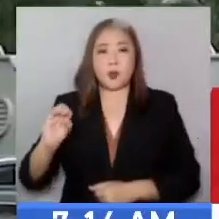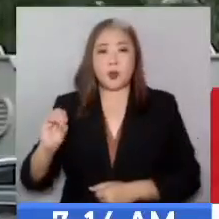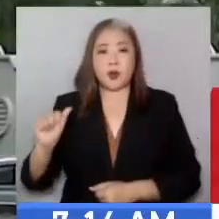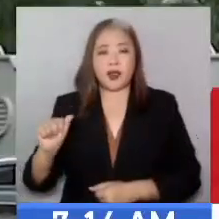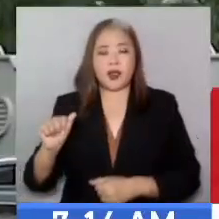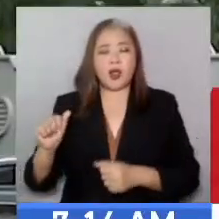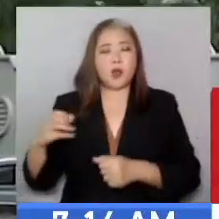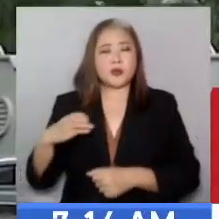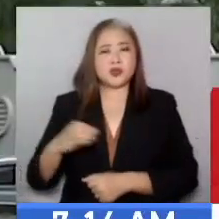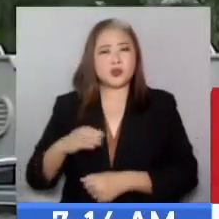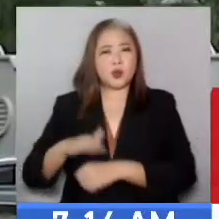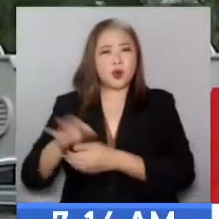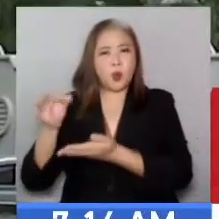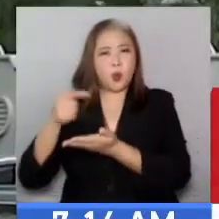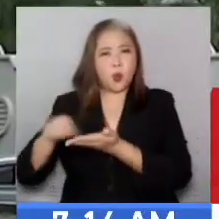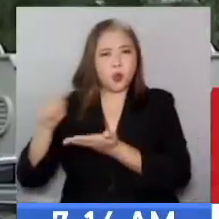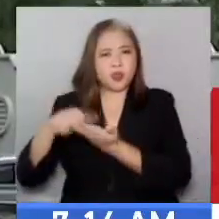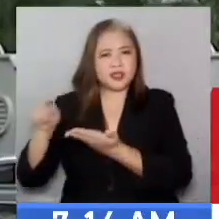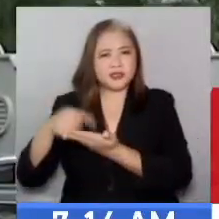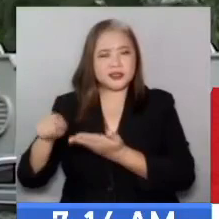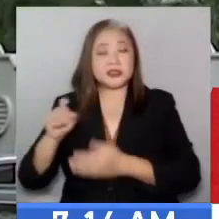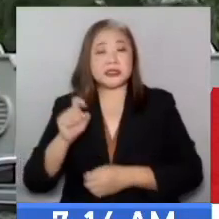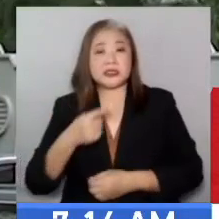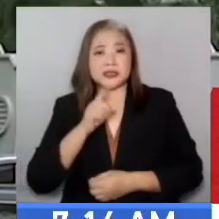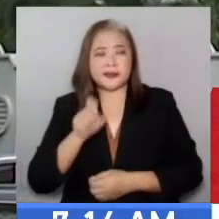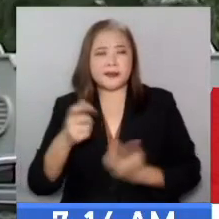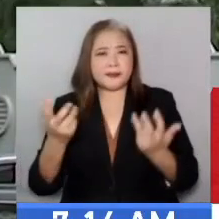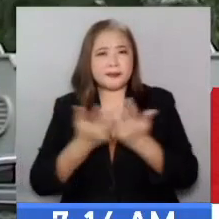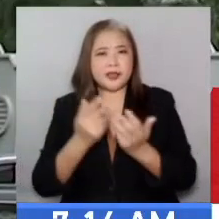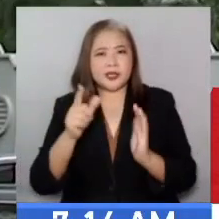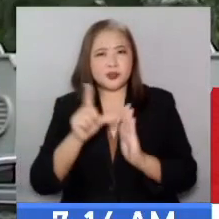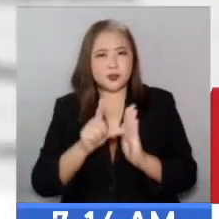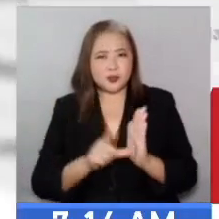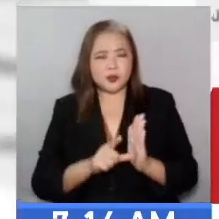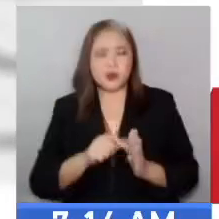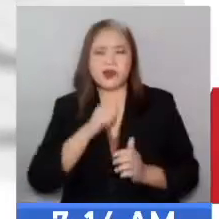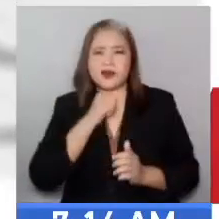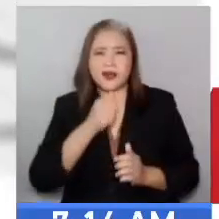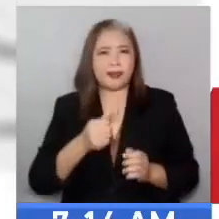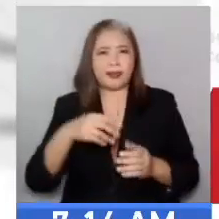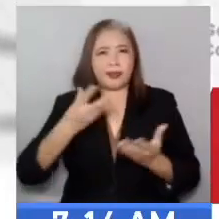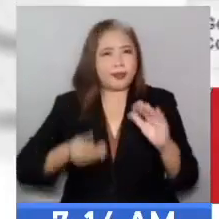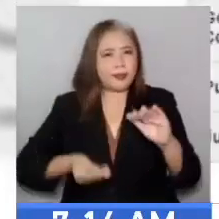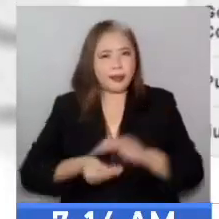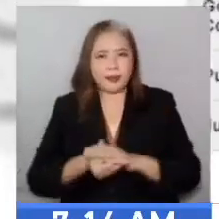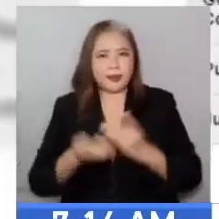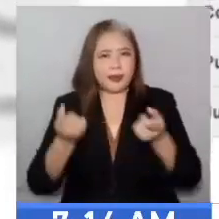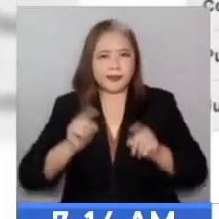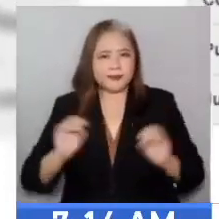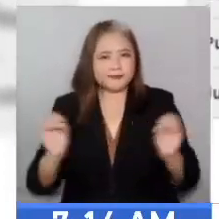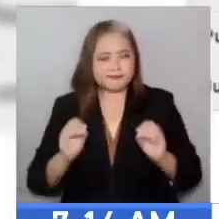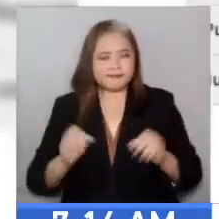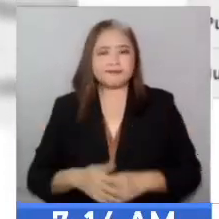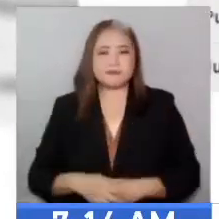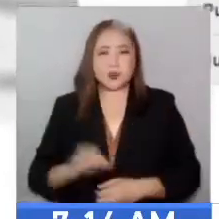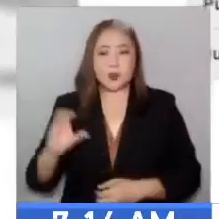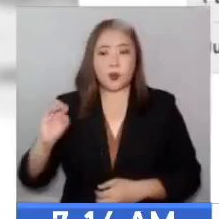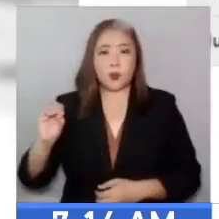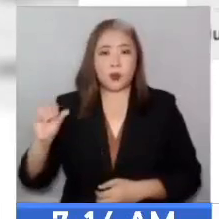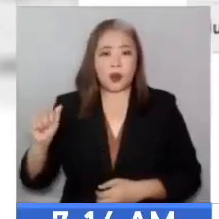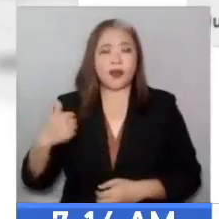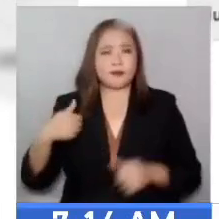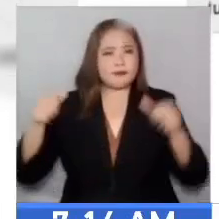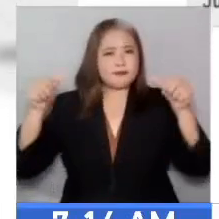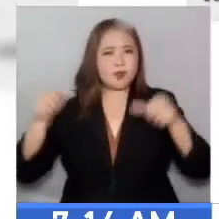para tiyaking naaayon ito sa batas at walang irregular inilalagay naman nga sa kanilang website ang